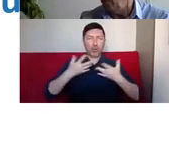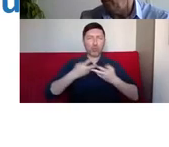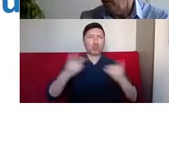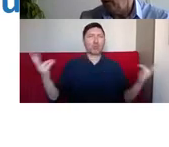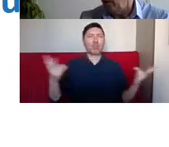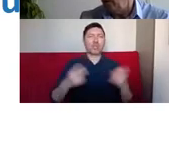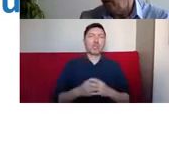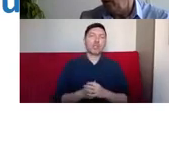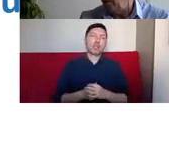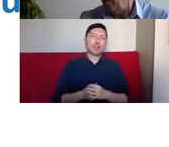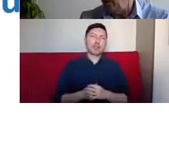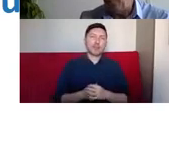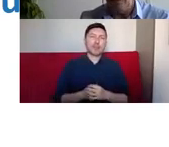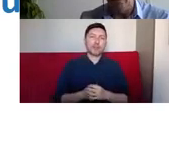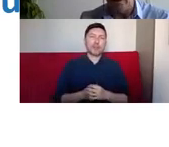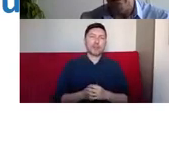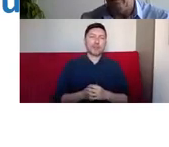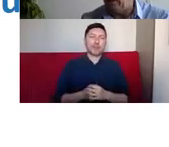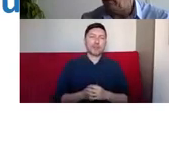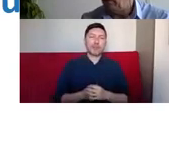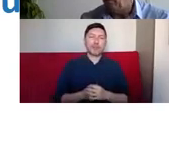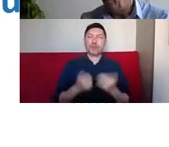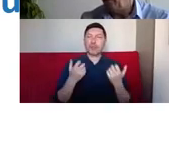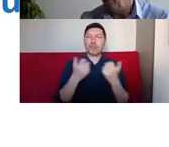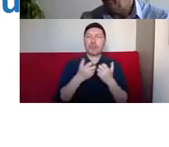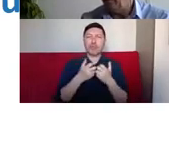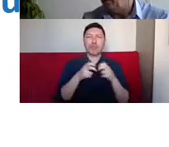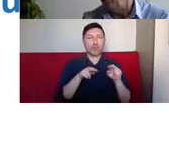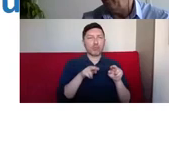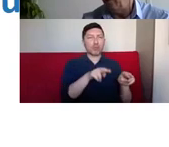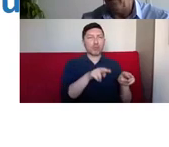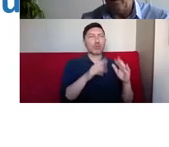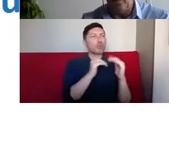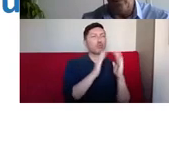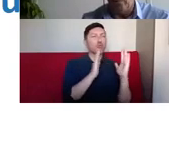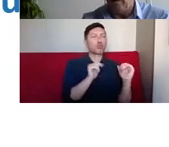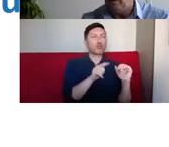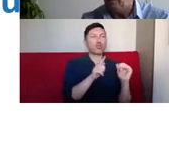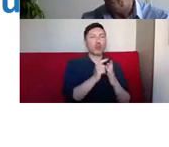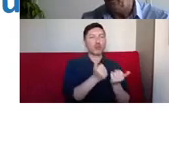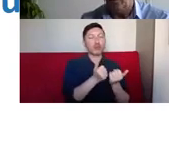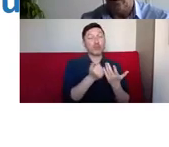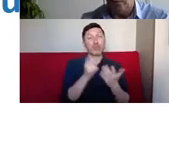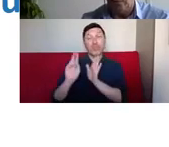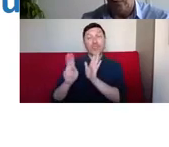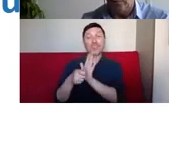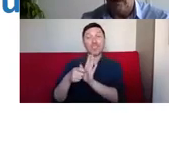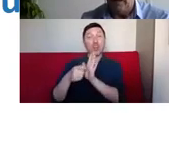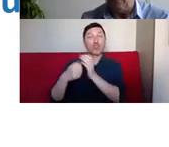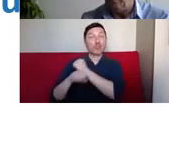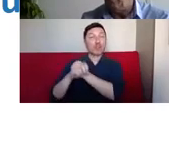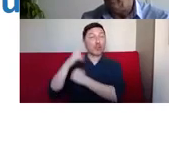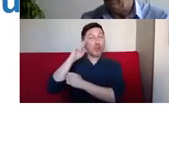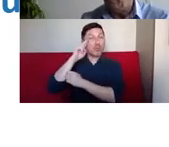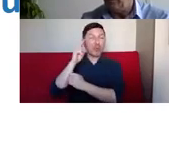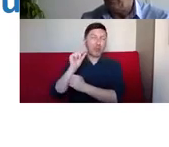simplement un petit kiosque. Et puis, on offrait le café, puisqu'au mois de novembre, il fait plutôt froid, café, chocolat, boisson chaude. Et